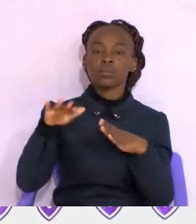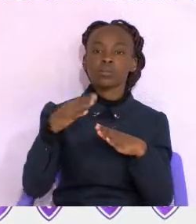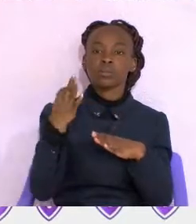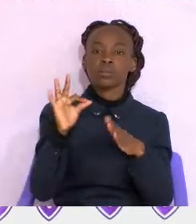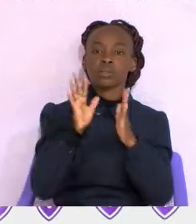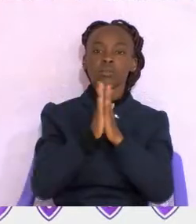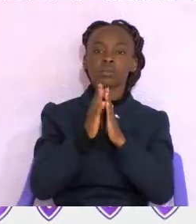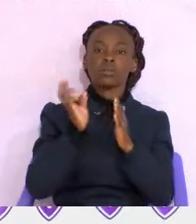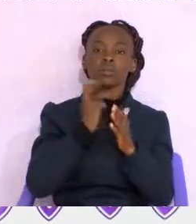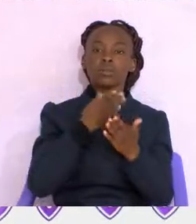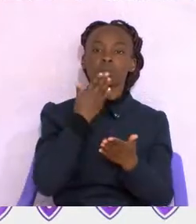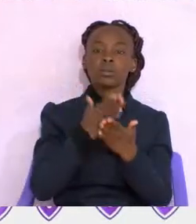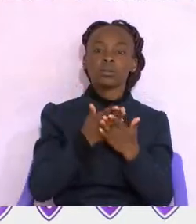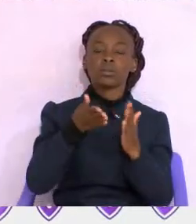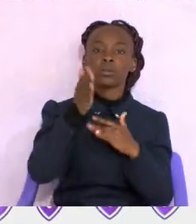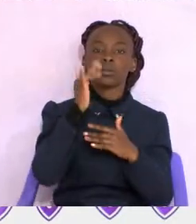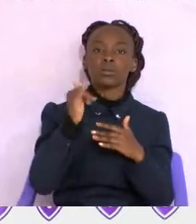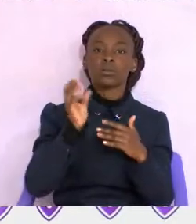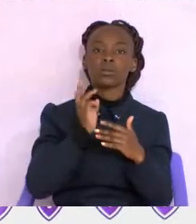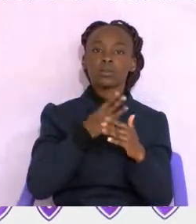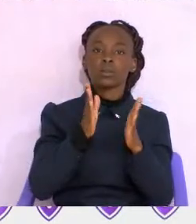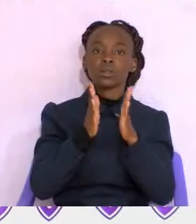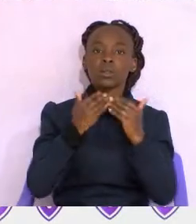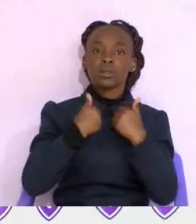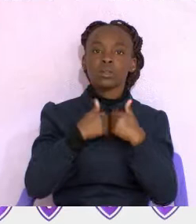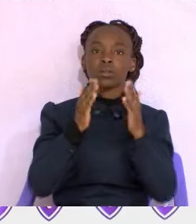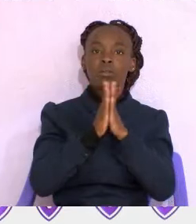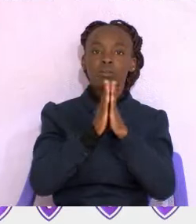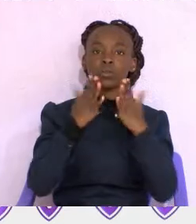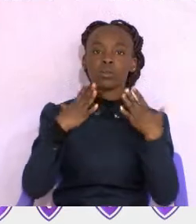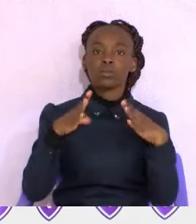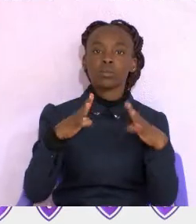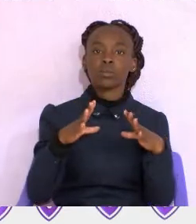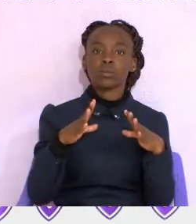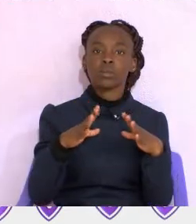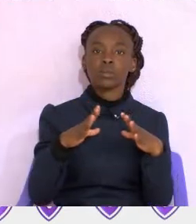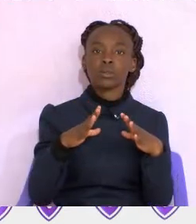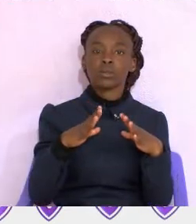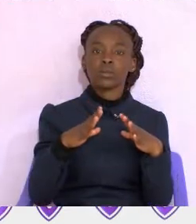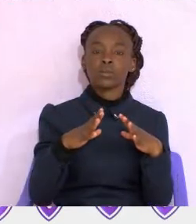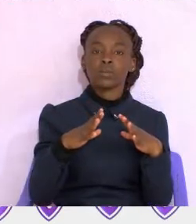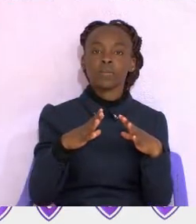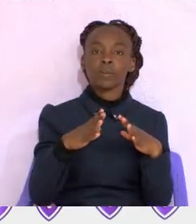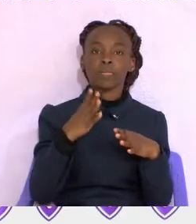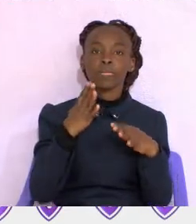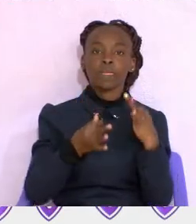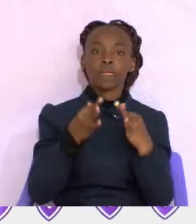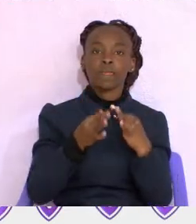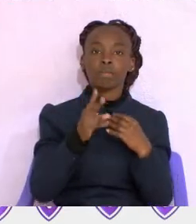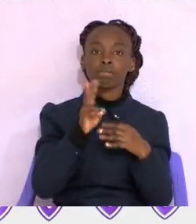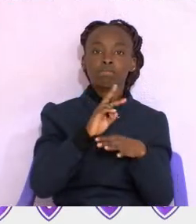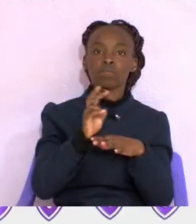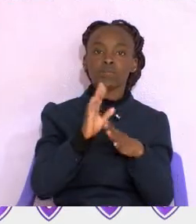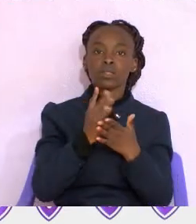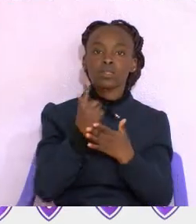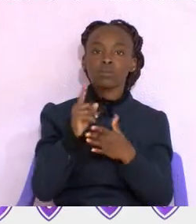mahala hapa tunashukuru Mungu maana niko na waombezi hapa. Najua hamuwaoni lakini wako. Haleluya. Kwa hiyo ikiwa hauoni mtu, usifikiri watu